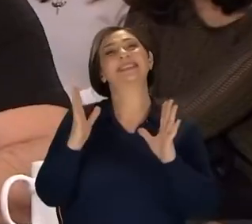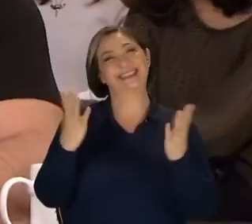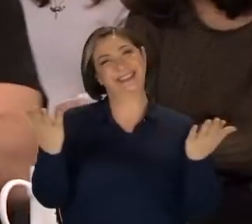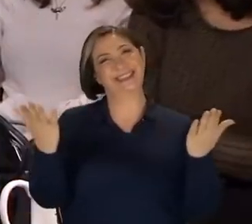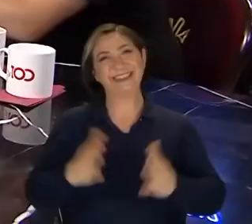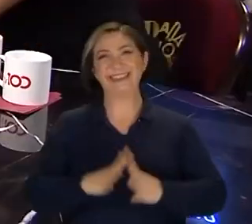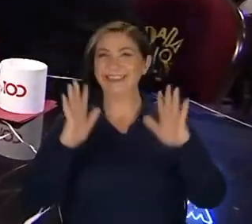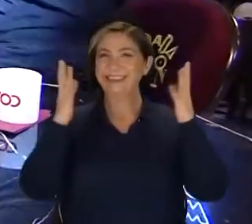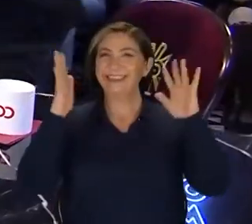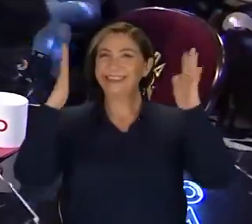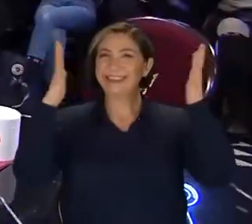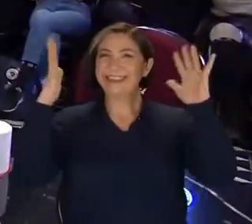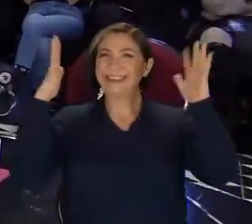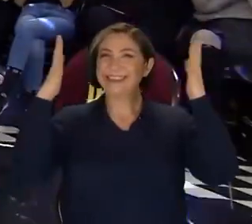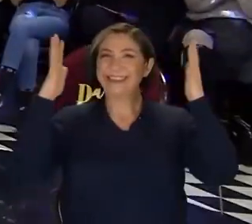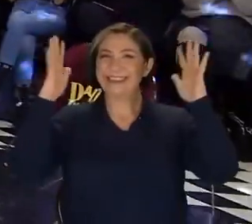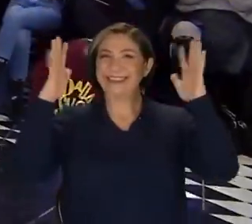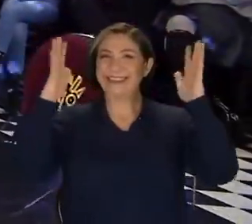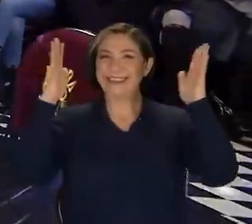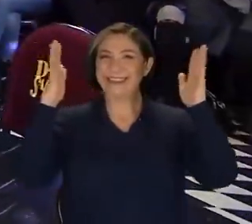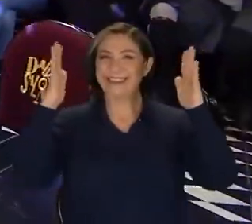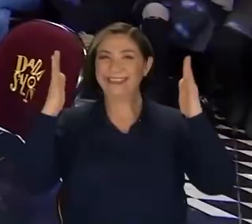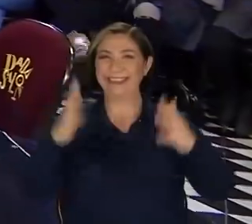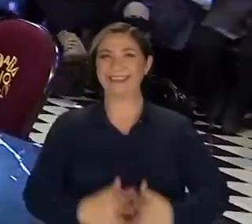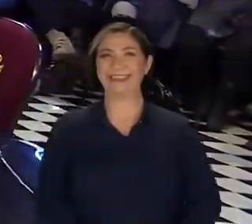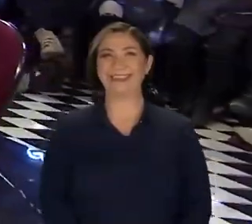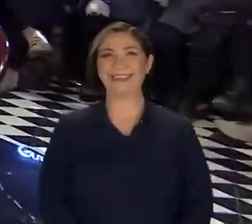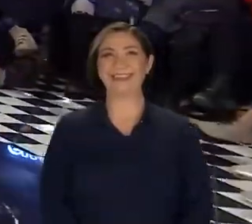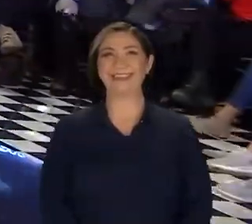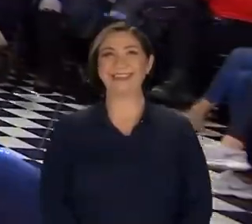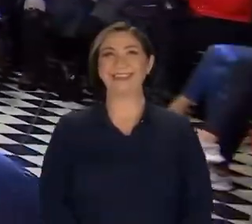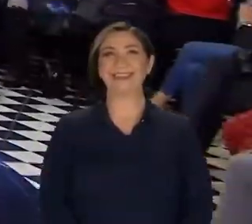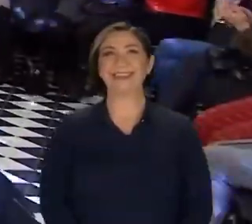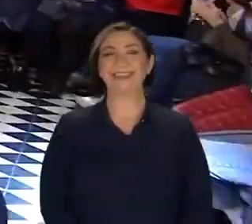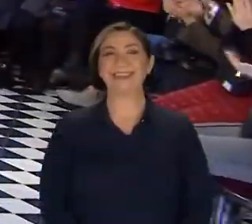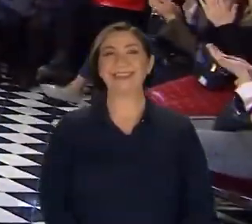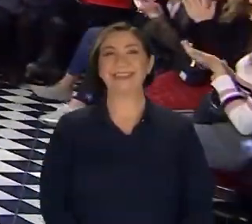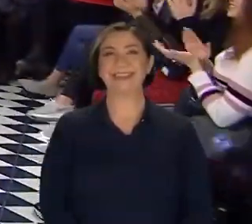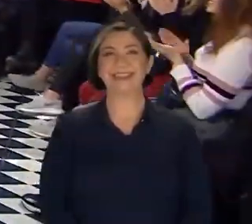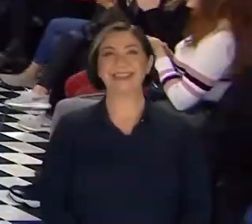benim.